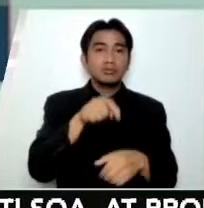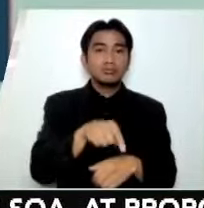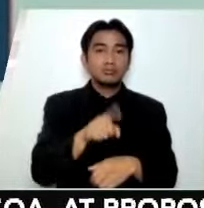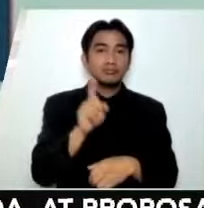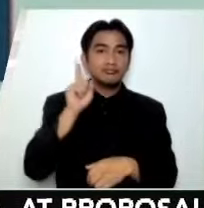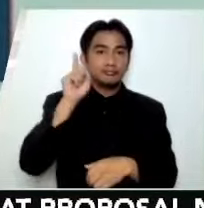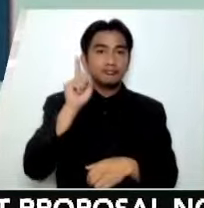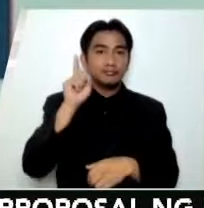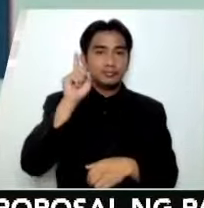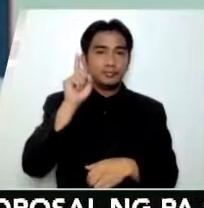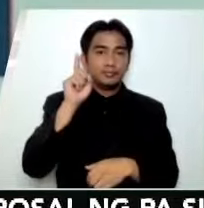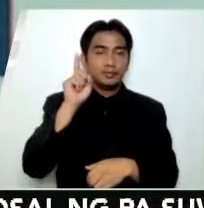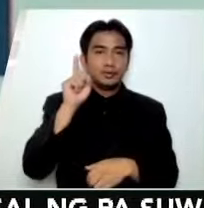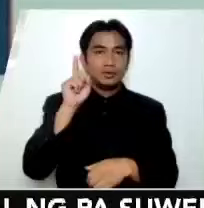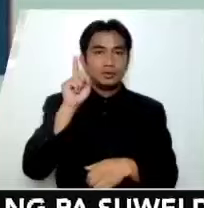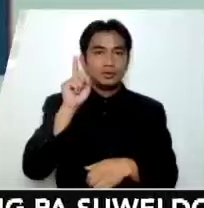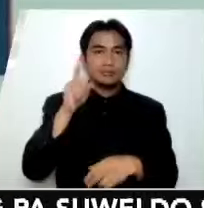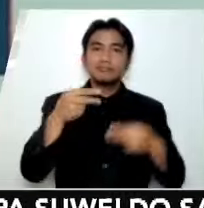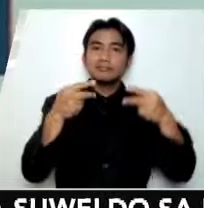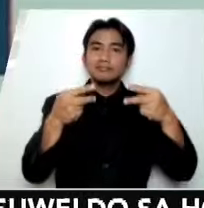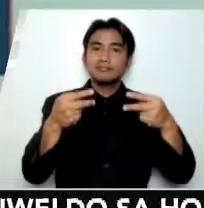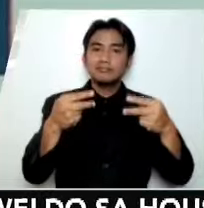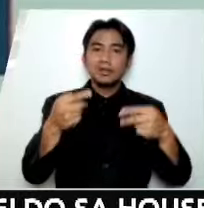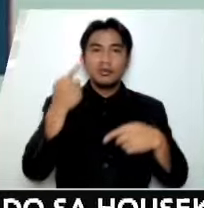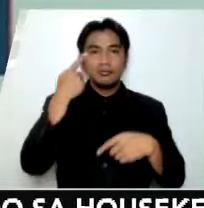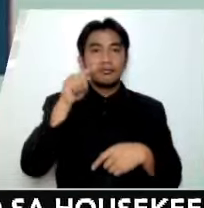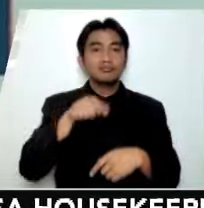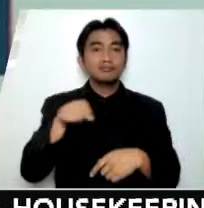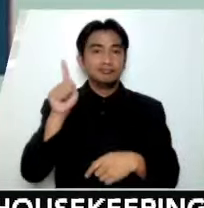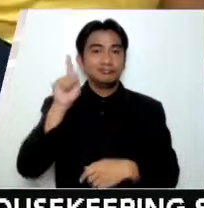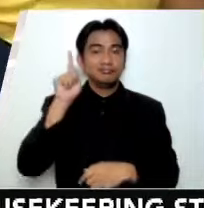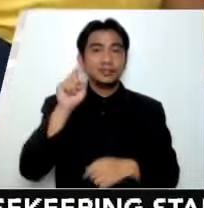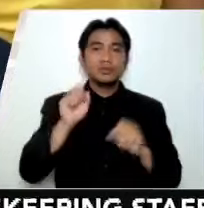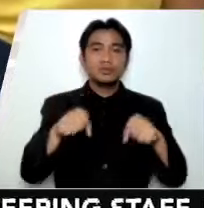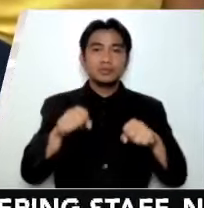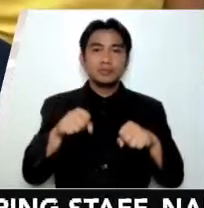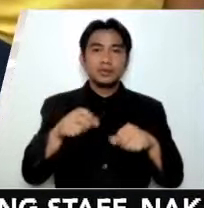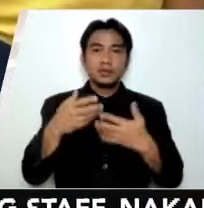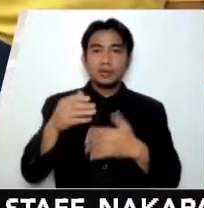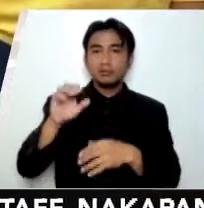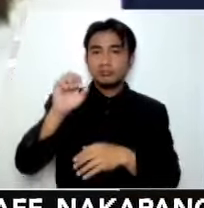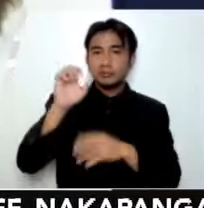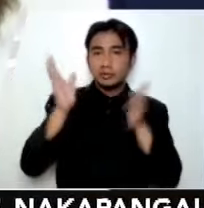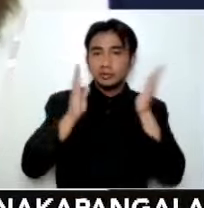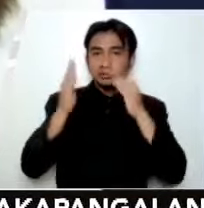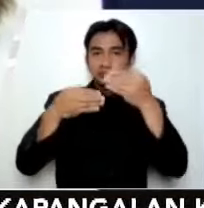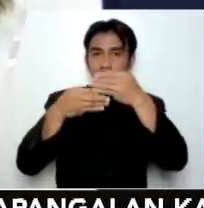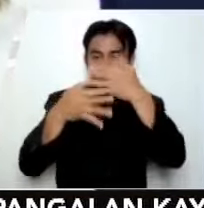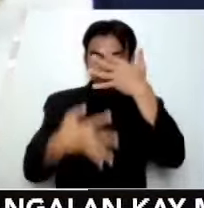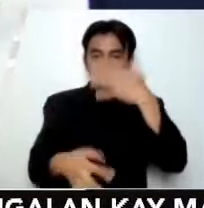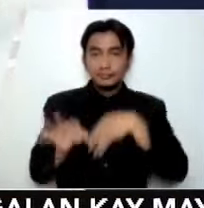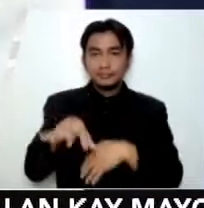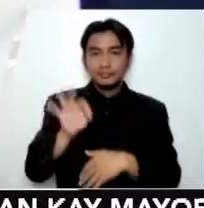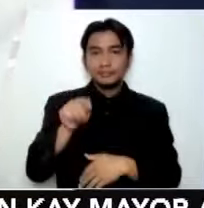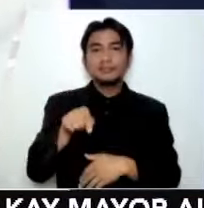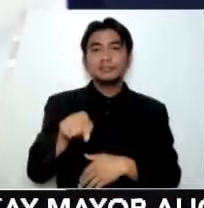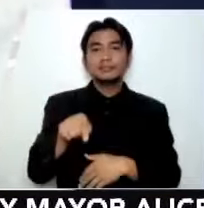voluntary o Enroll to Wis plus sa ilalim ng services tab Von Aquino nagbabalita para sa GMA integrated